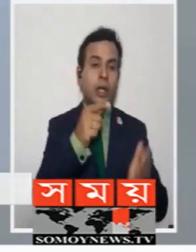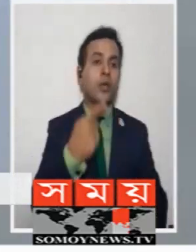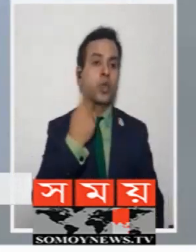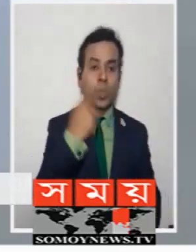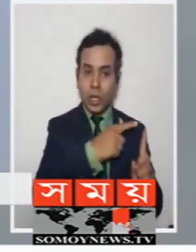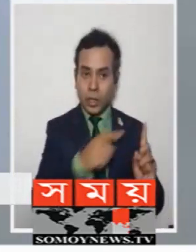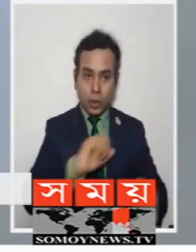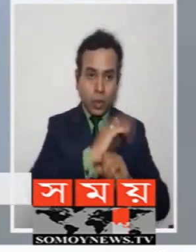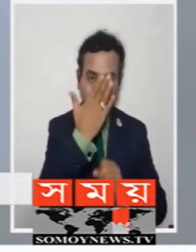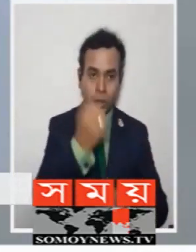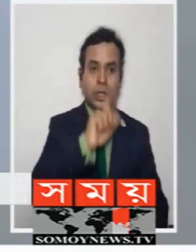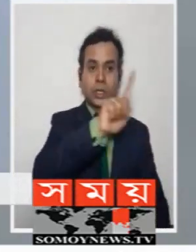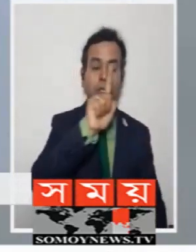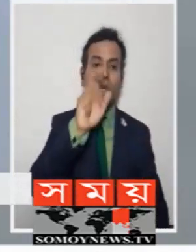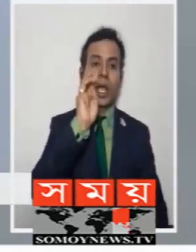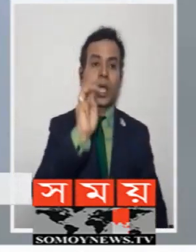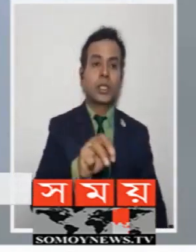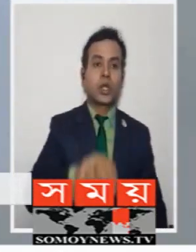77,965 জন, এবং এ পর্যন্ত